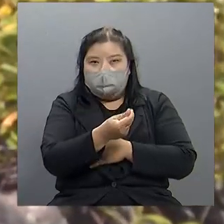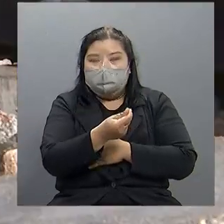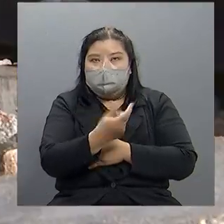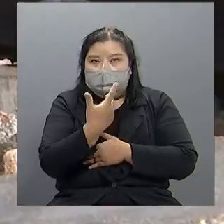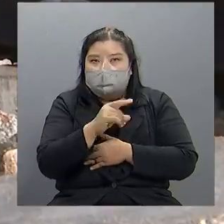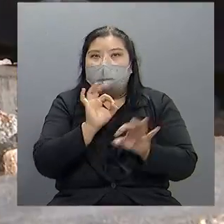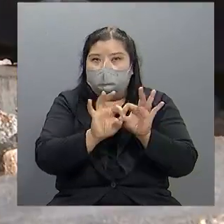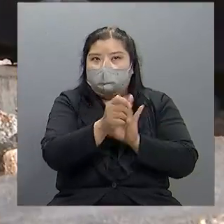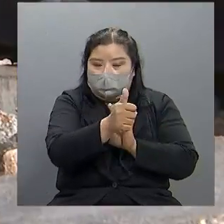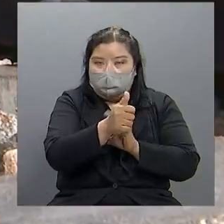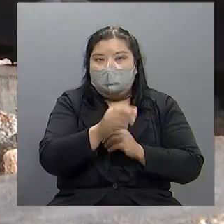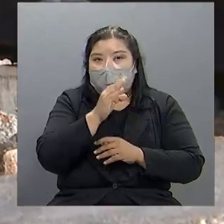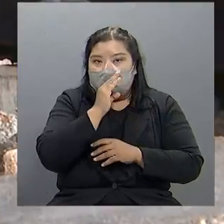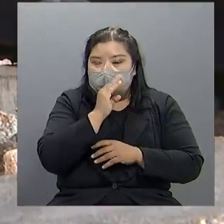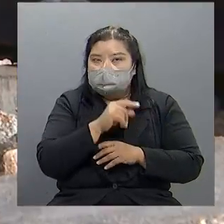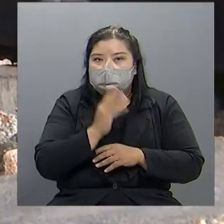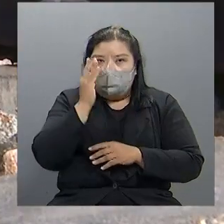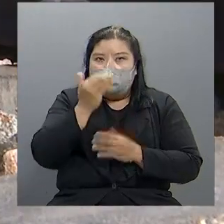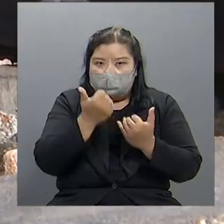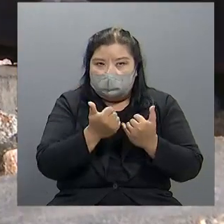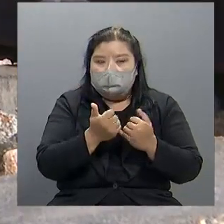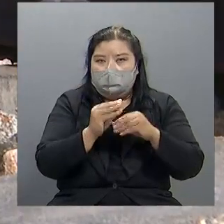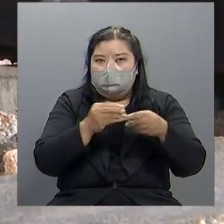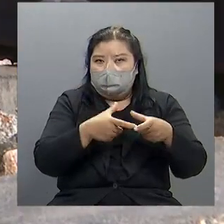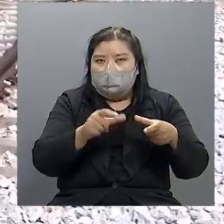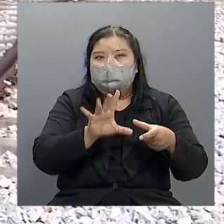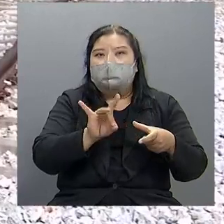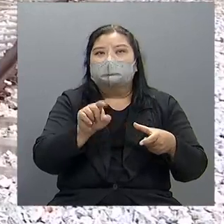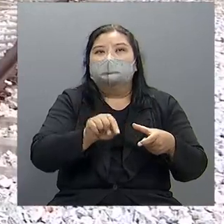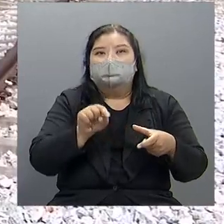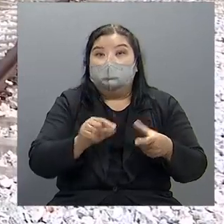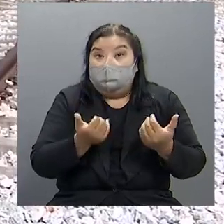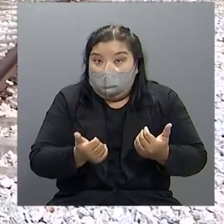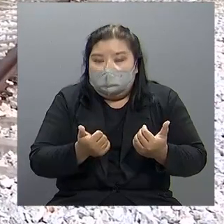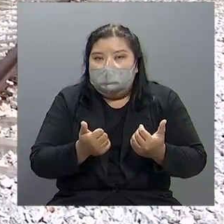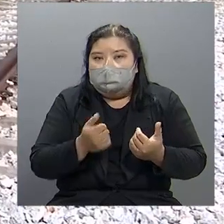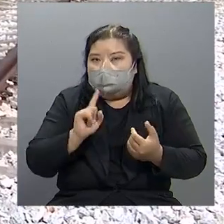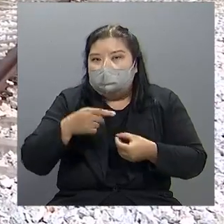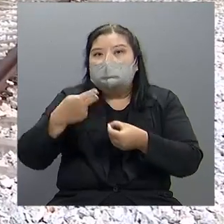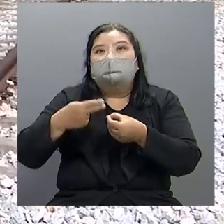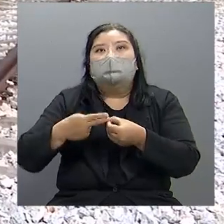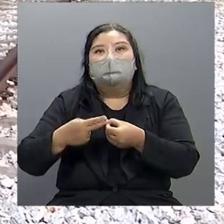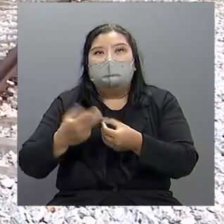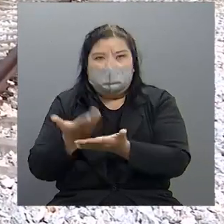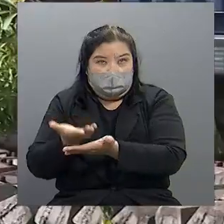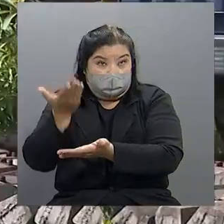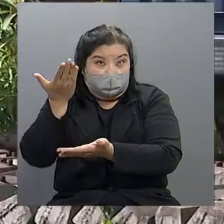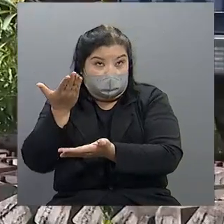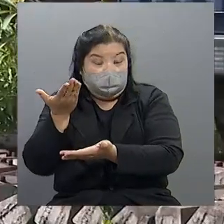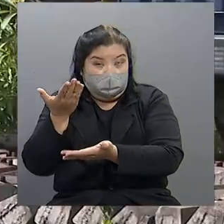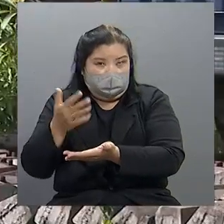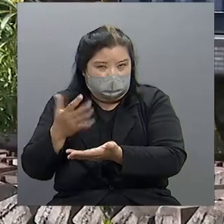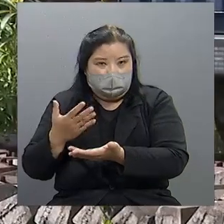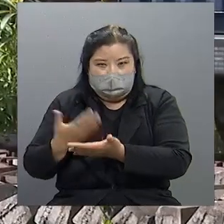อกาสขยายตัวได้มากในอนาคตอย่างปัจจัยสนับสนุนในเวลานี้ก็คือราคาเชื้อเพลิงนะคะที่อยู่แพงแล้วก็ทำให้ต้นทุนค่า